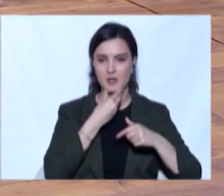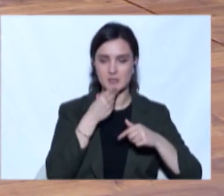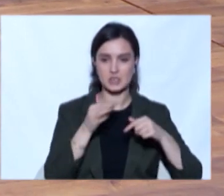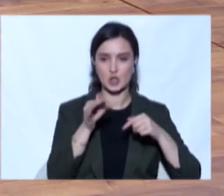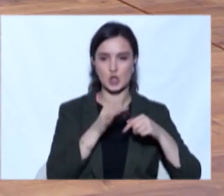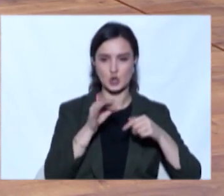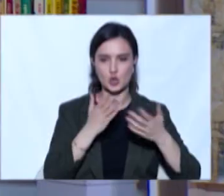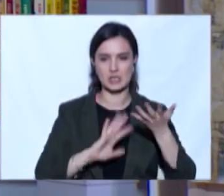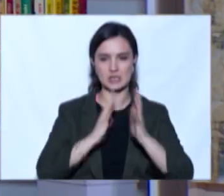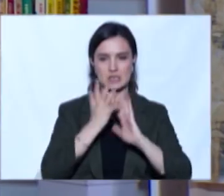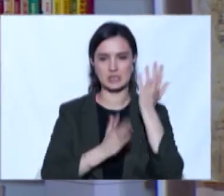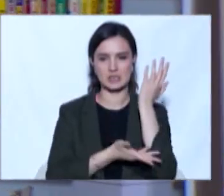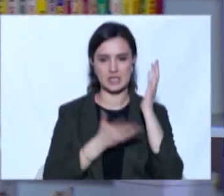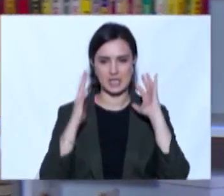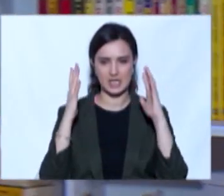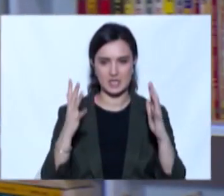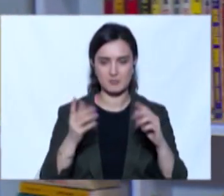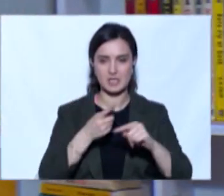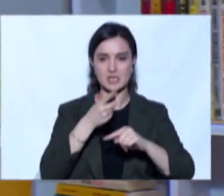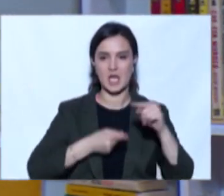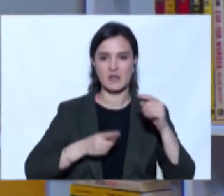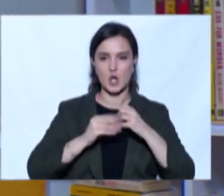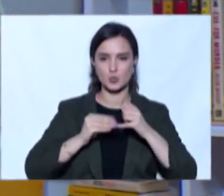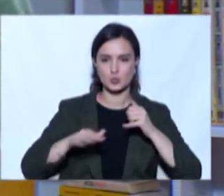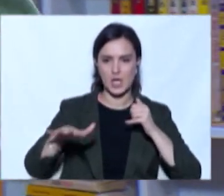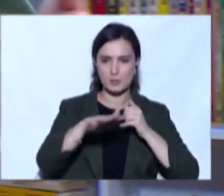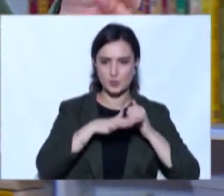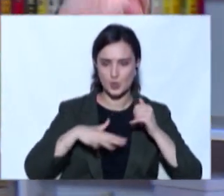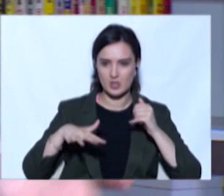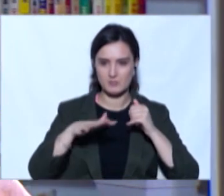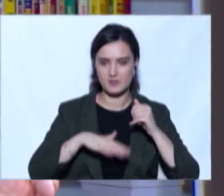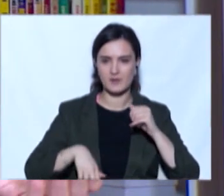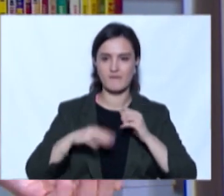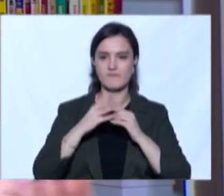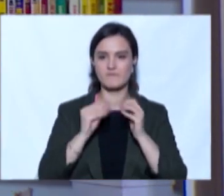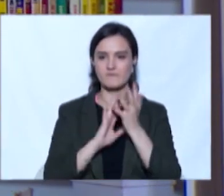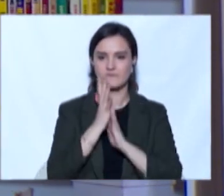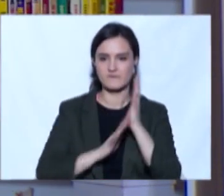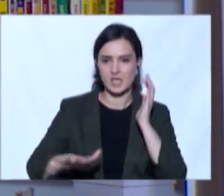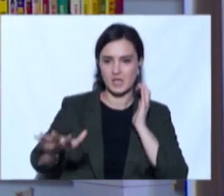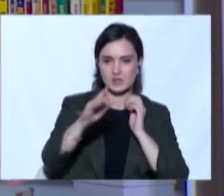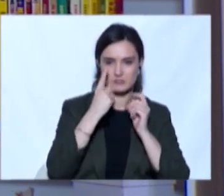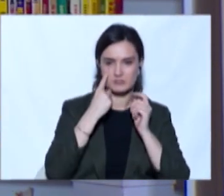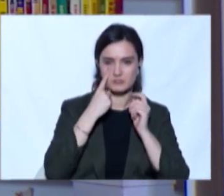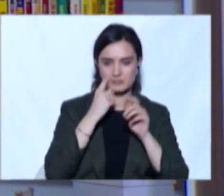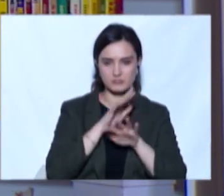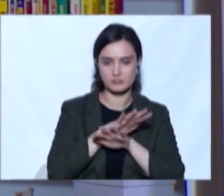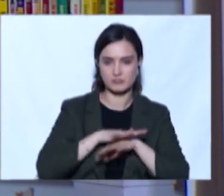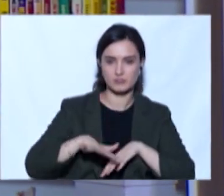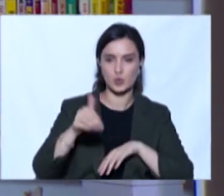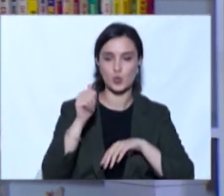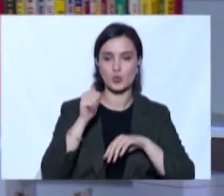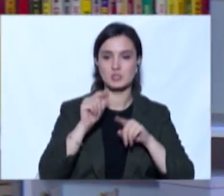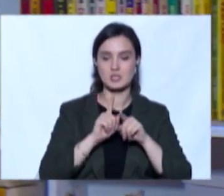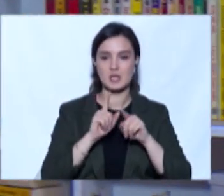რეგიონი, ტყეები, ნახევრად უდაბნოები, გაშლილი ველები, ულამაზესი ტბები, როგორც